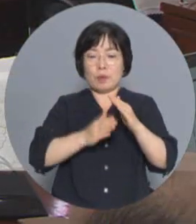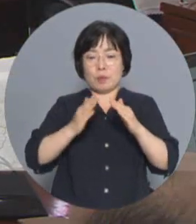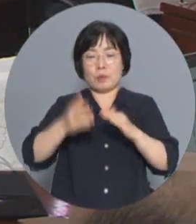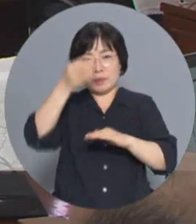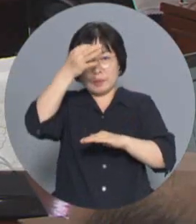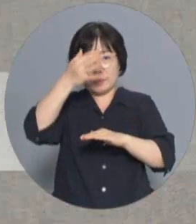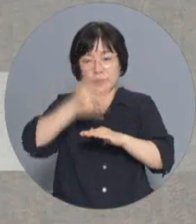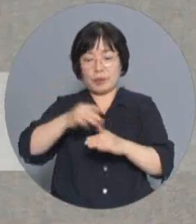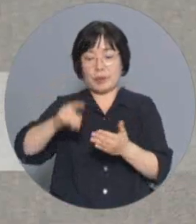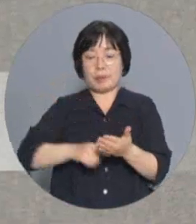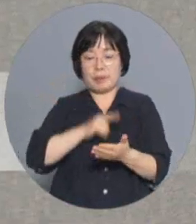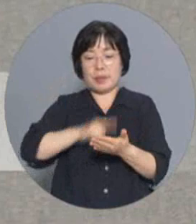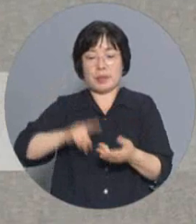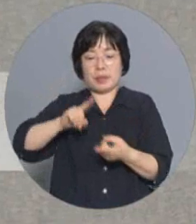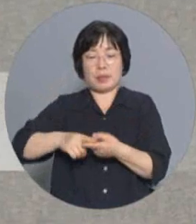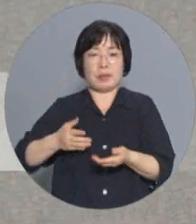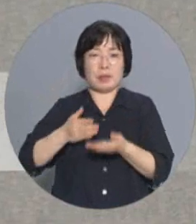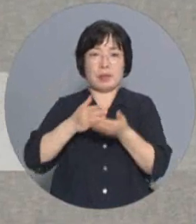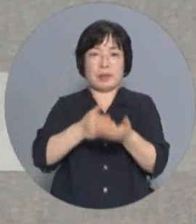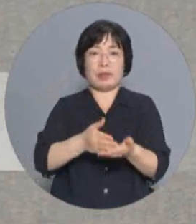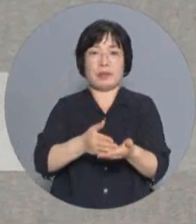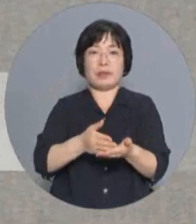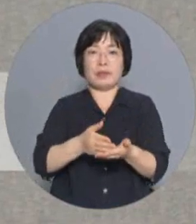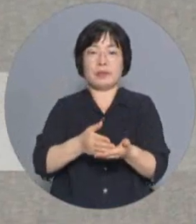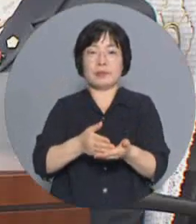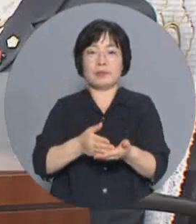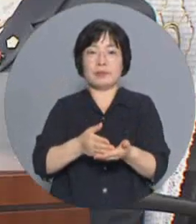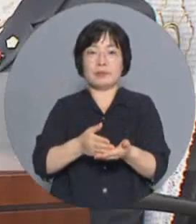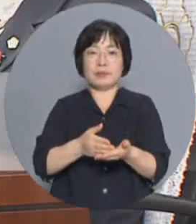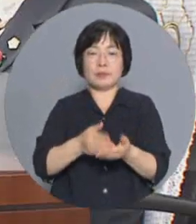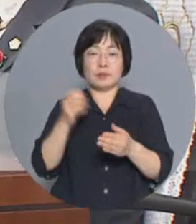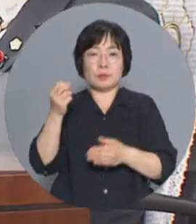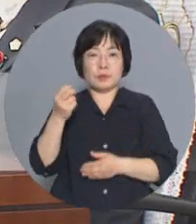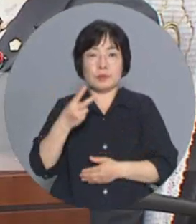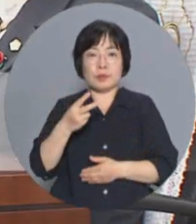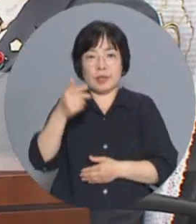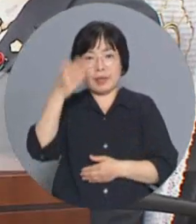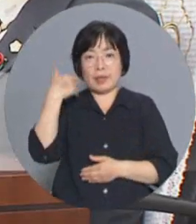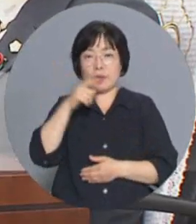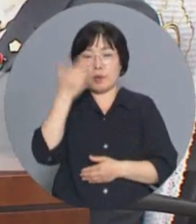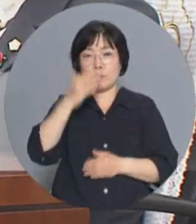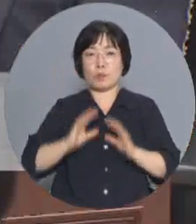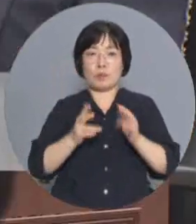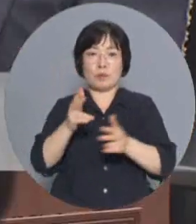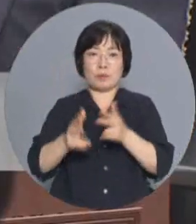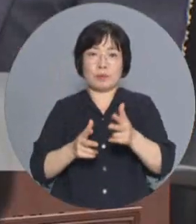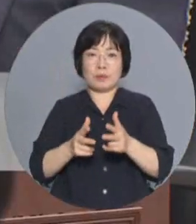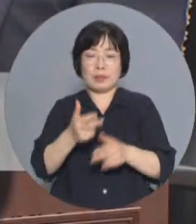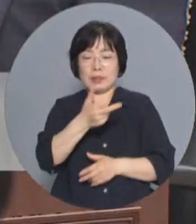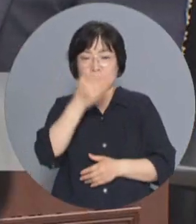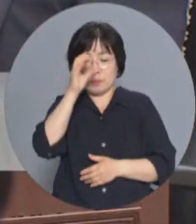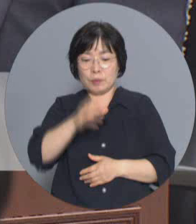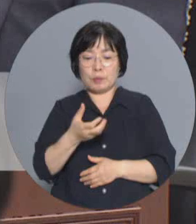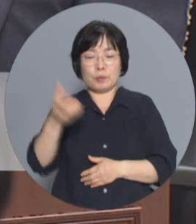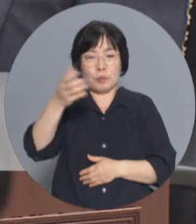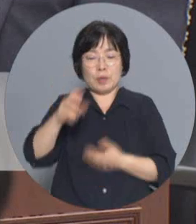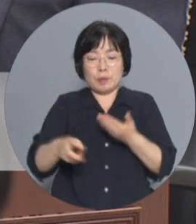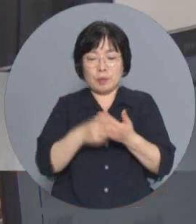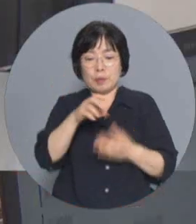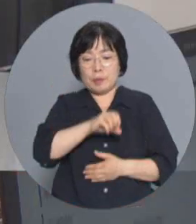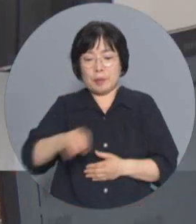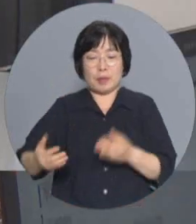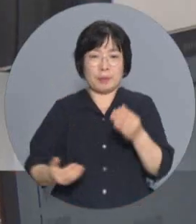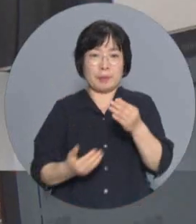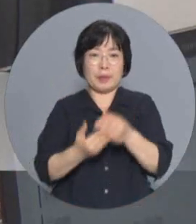사과와 배상을 요구해야 한다고 밝혔습니다 또 들의 대기오염 물질 불법 배출